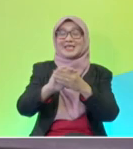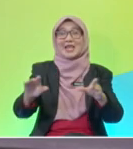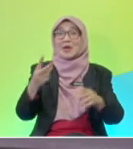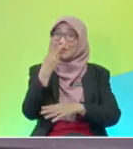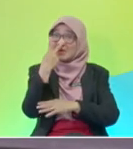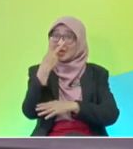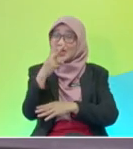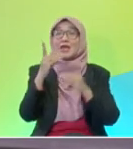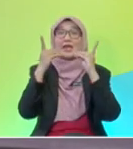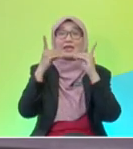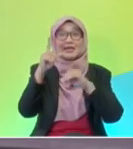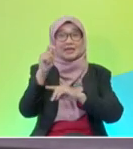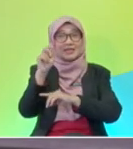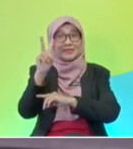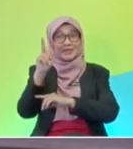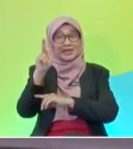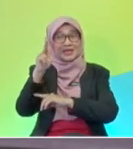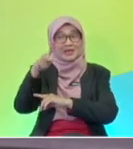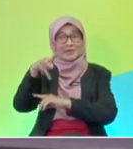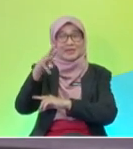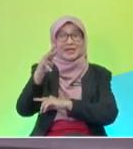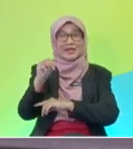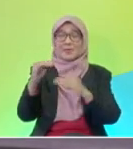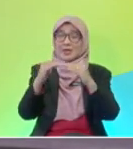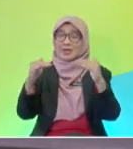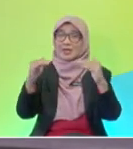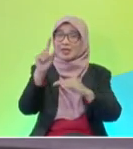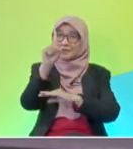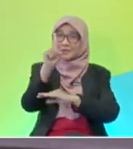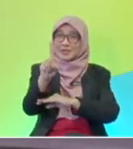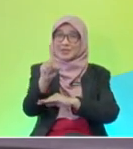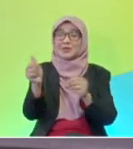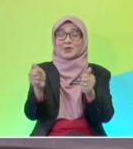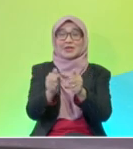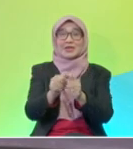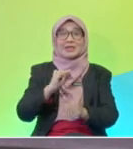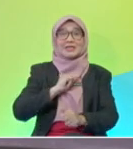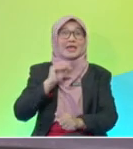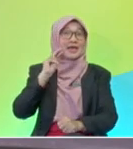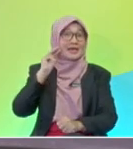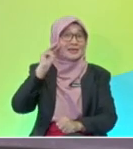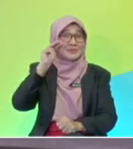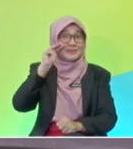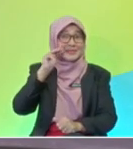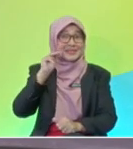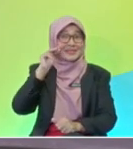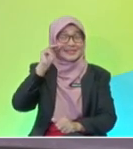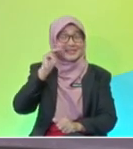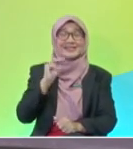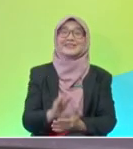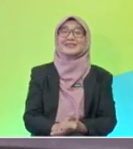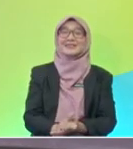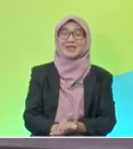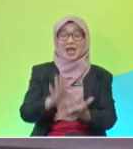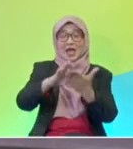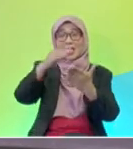TV KPM hari ini dalam slot tahap satu Anda bersama saya shamira Nazir atau Kak Mira kita nak